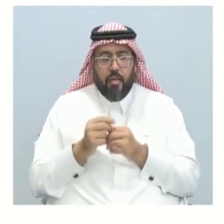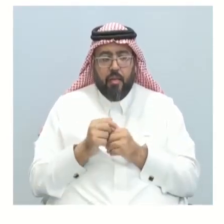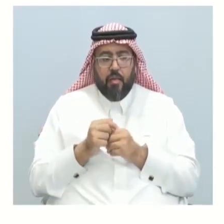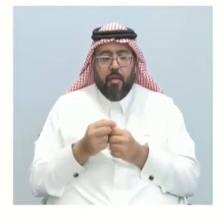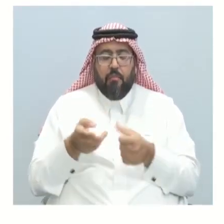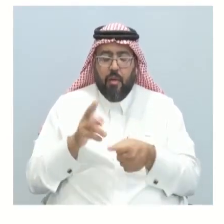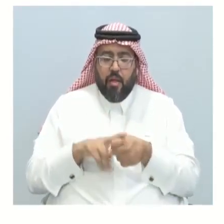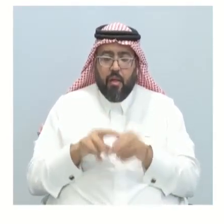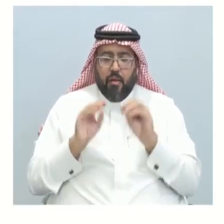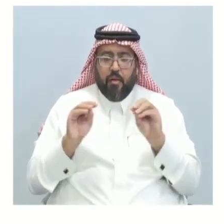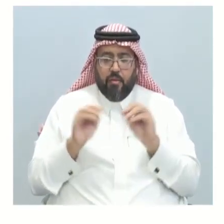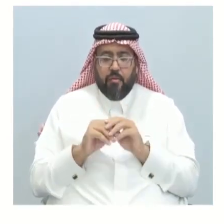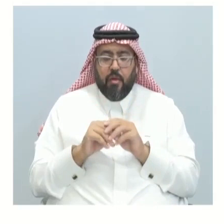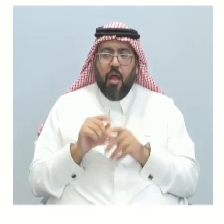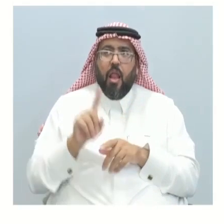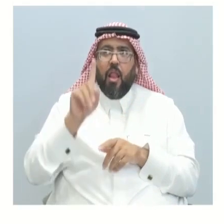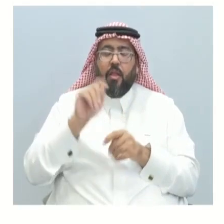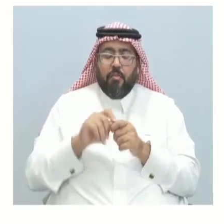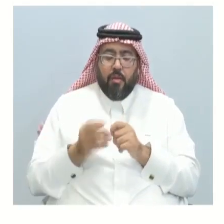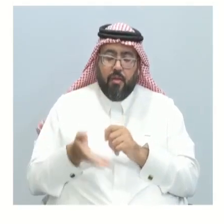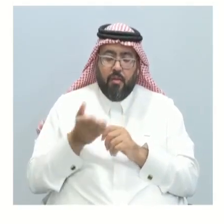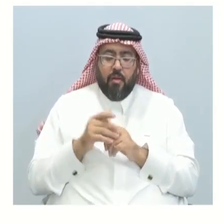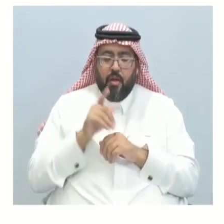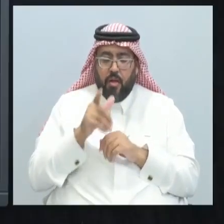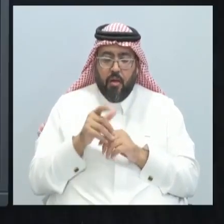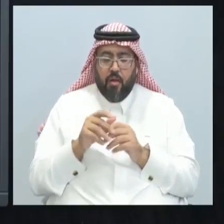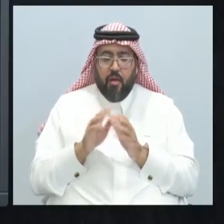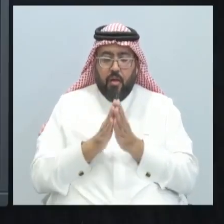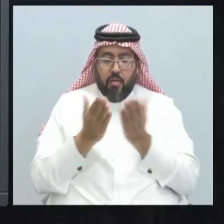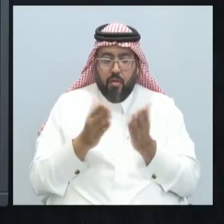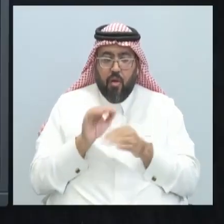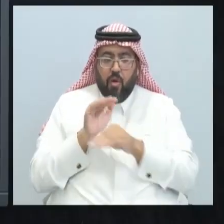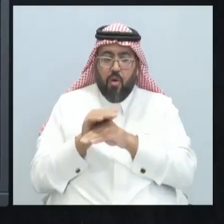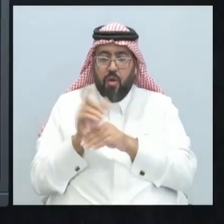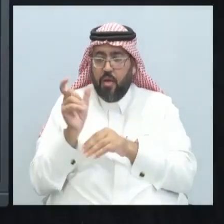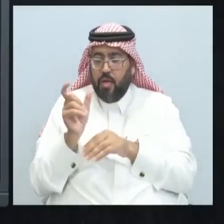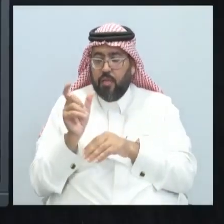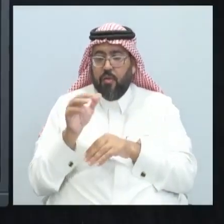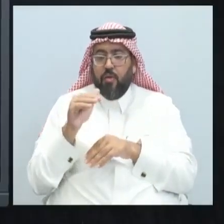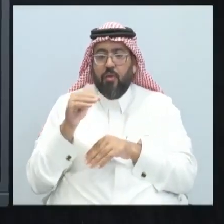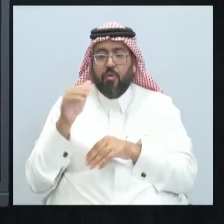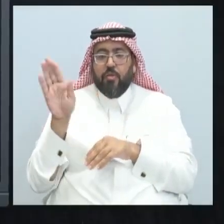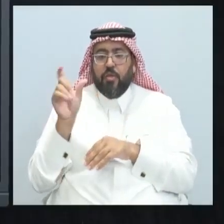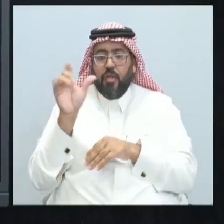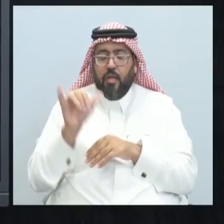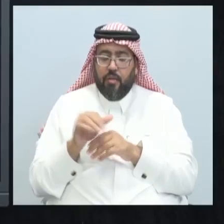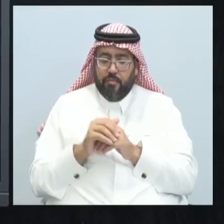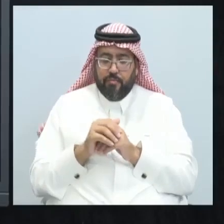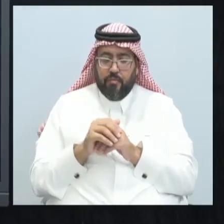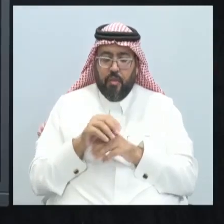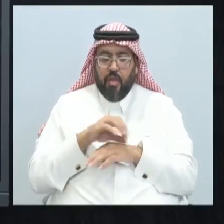الاعانه فان الله عز وجل قال في كتابه وقولوا للناس حسنى هذا لجميع الناس